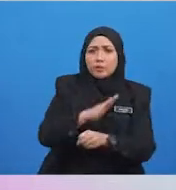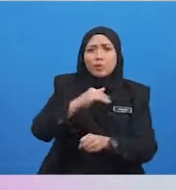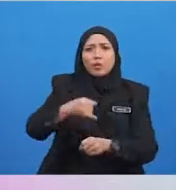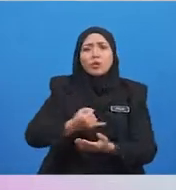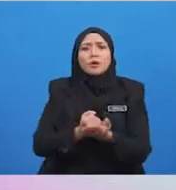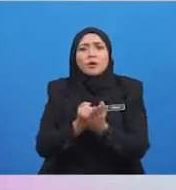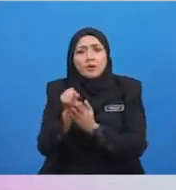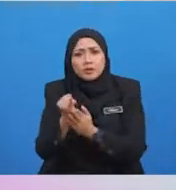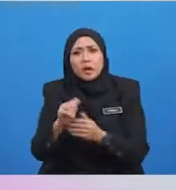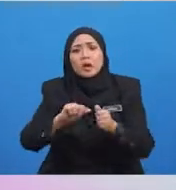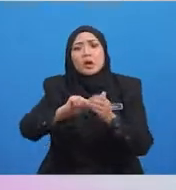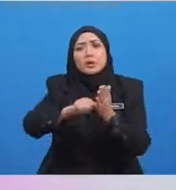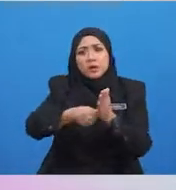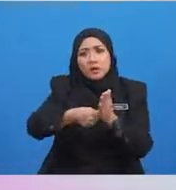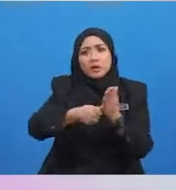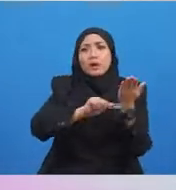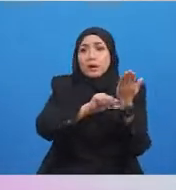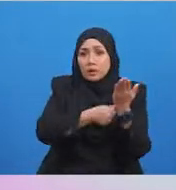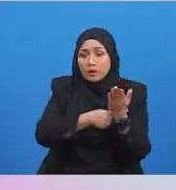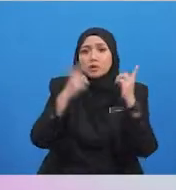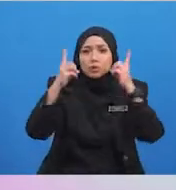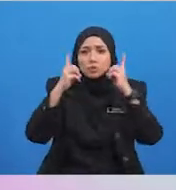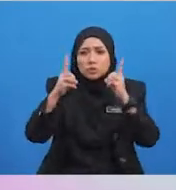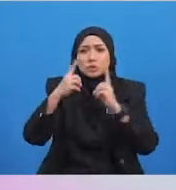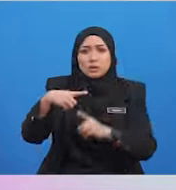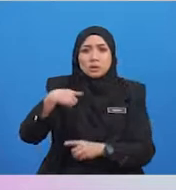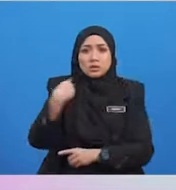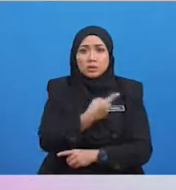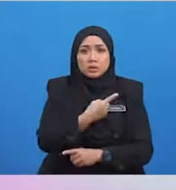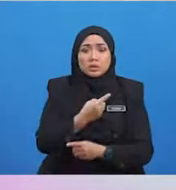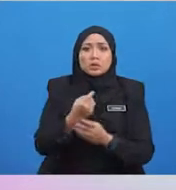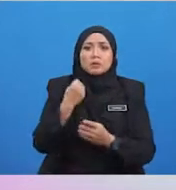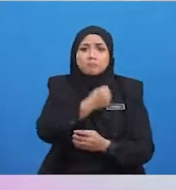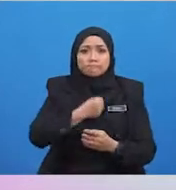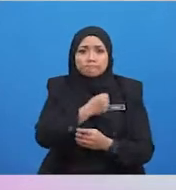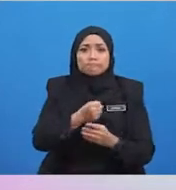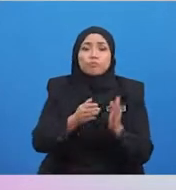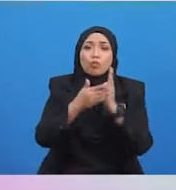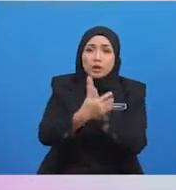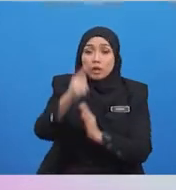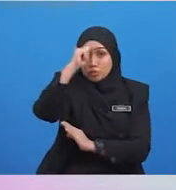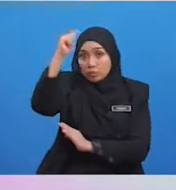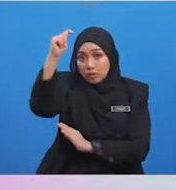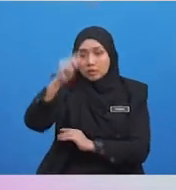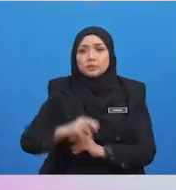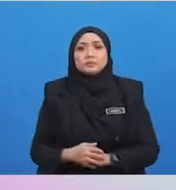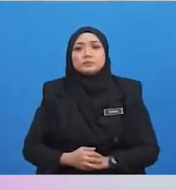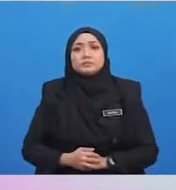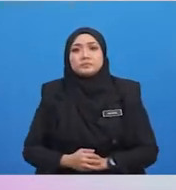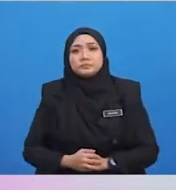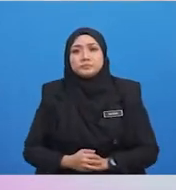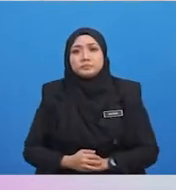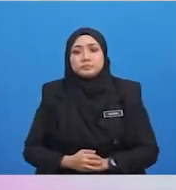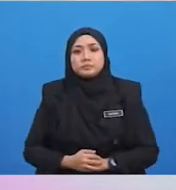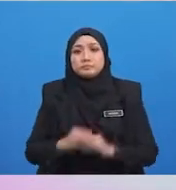keikhlasan agar dosa-dosa kita diampunkan oleh Tuhan. Manakala, pengajaran yang terakhir